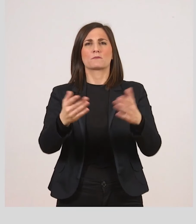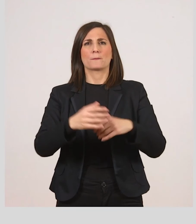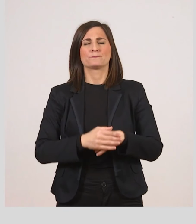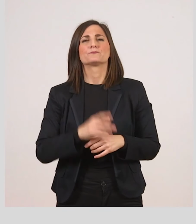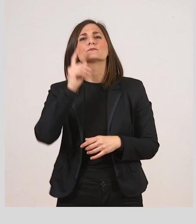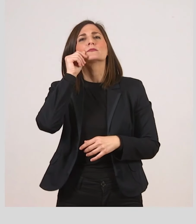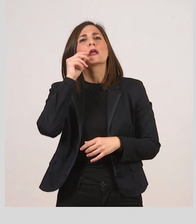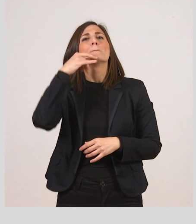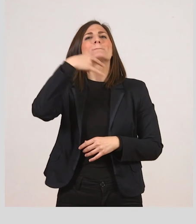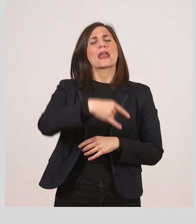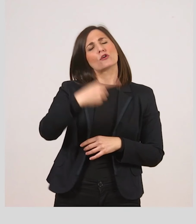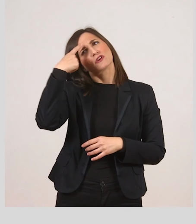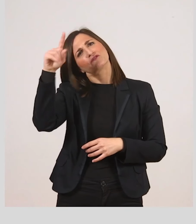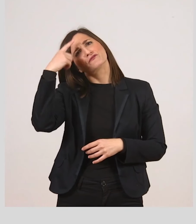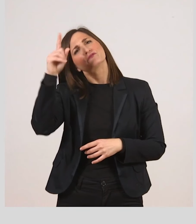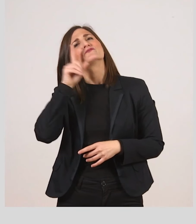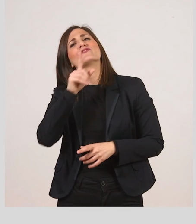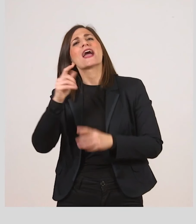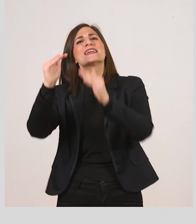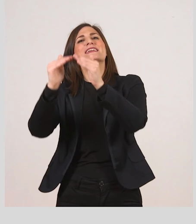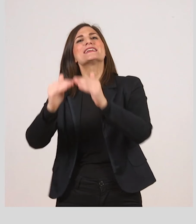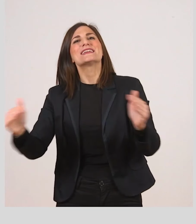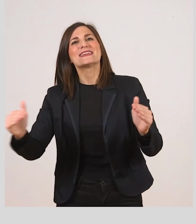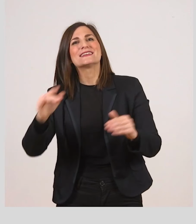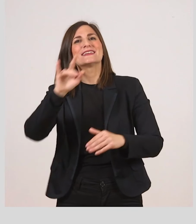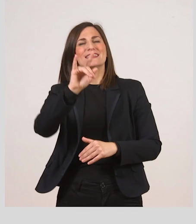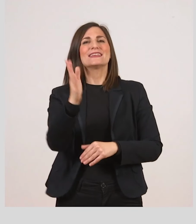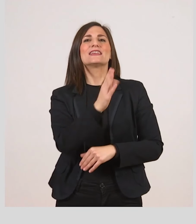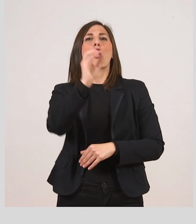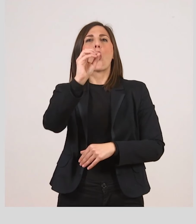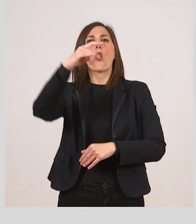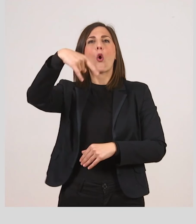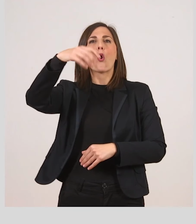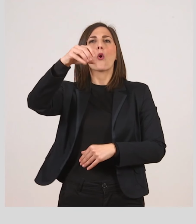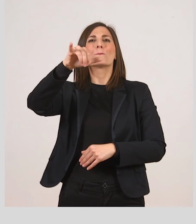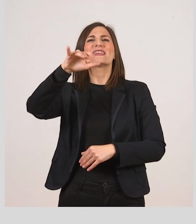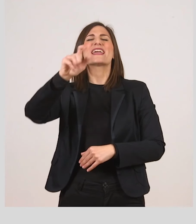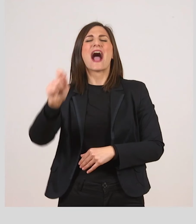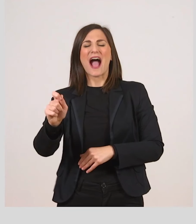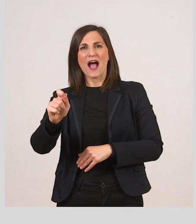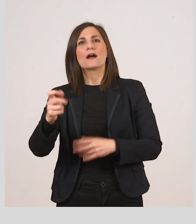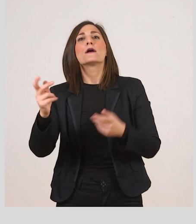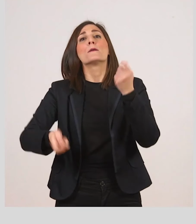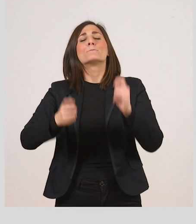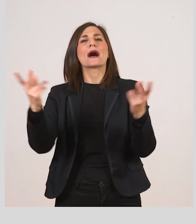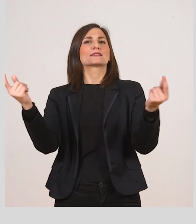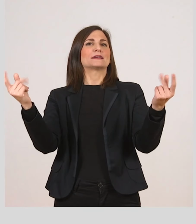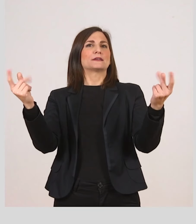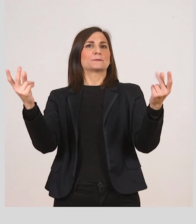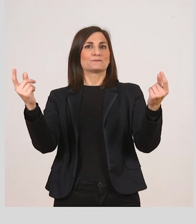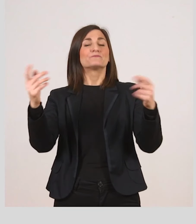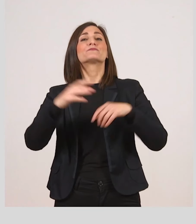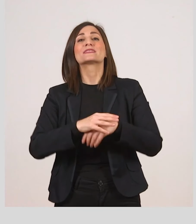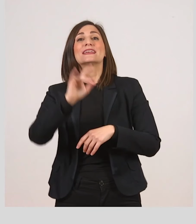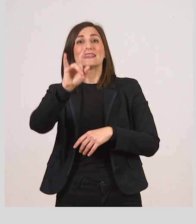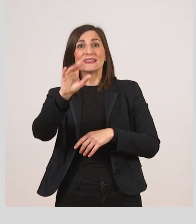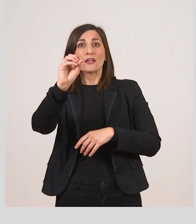Ο Παναγιώτης σκέφτεται την Ειρήνη, η οποία χόρευε στο πάρτι. Η λεξούλα η οποία ξεκινάει μια αναφορική πρόταση και